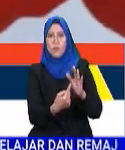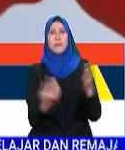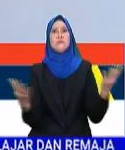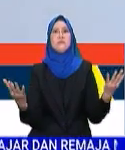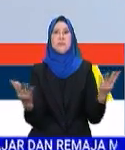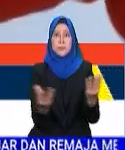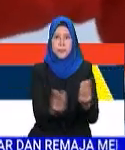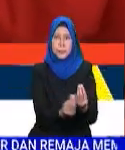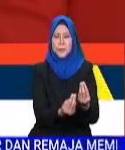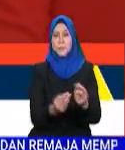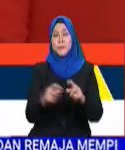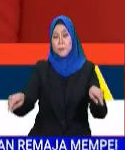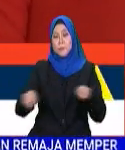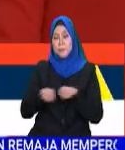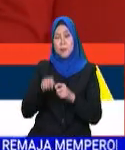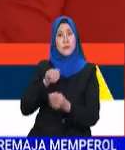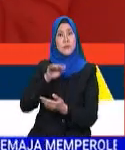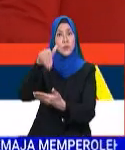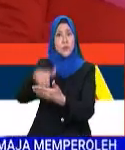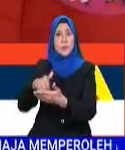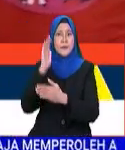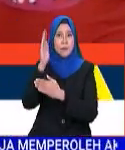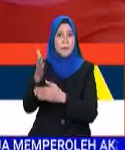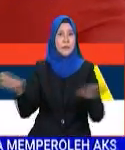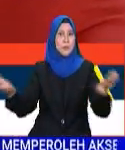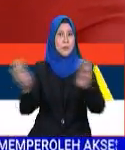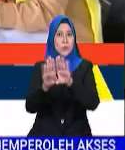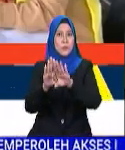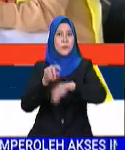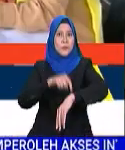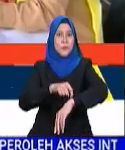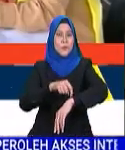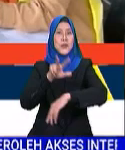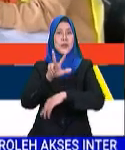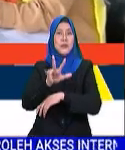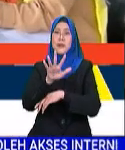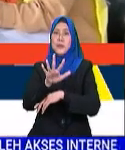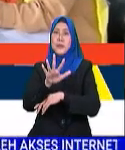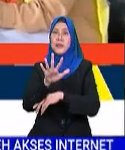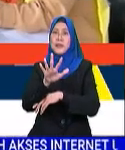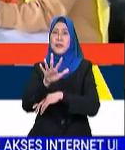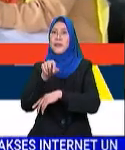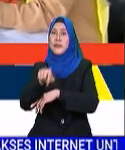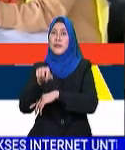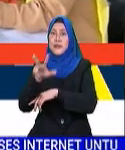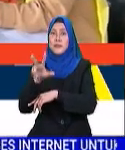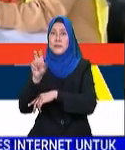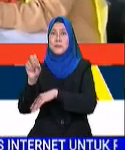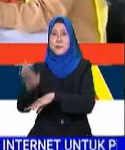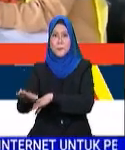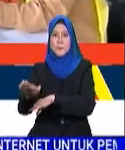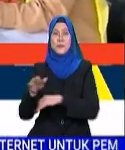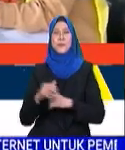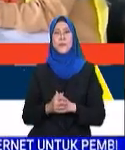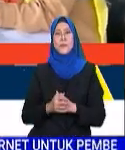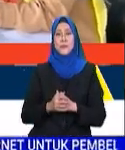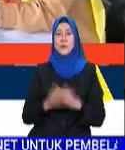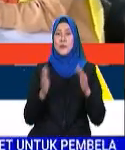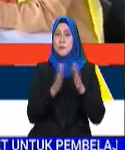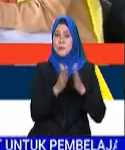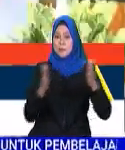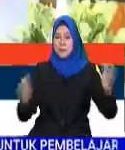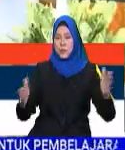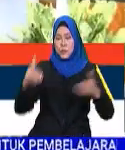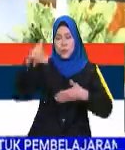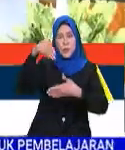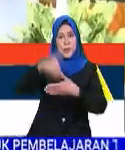penurunan dan pusat mengundi ini akan ditutup sepenuhnya jam 5.30 petang nanti. Dan sepanjang tempoh pengundian ini